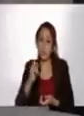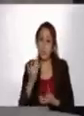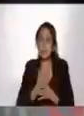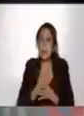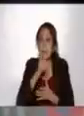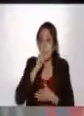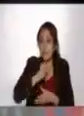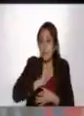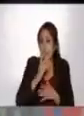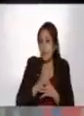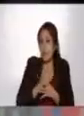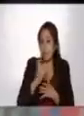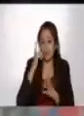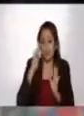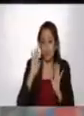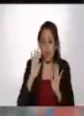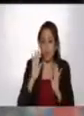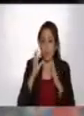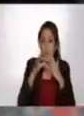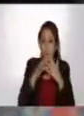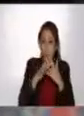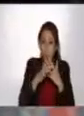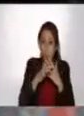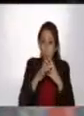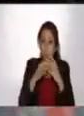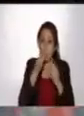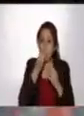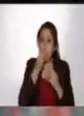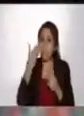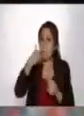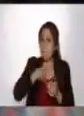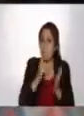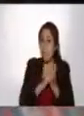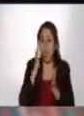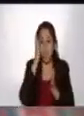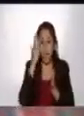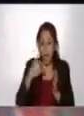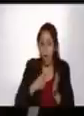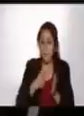كده ليه؟ انا مانيش عارف. وراجل كان واكل نايم شارب في قلب بيتي.